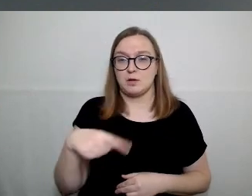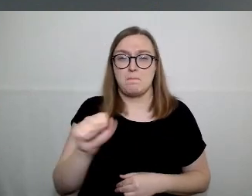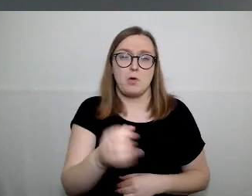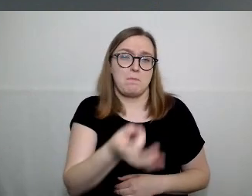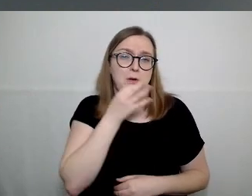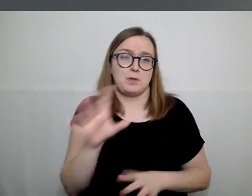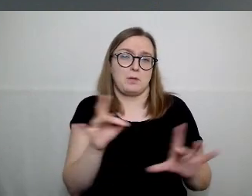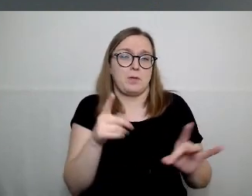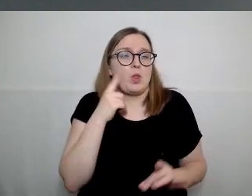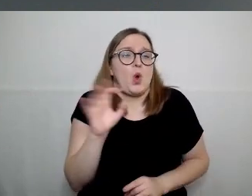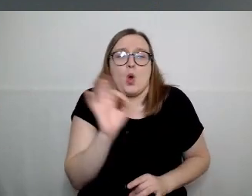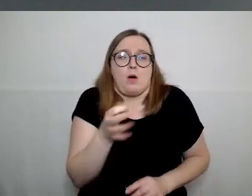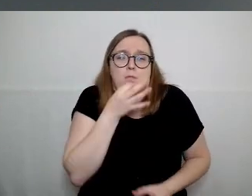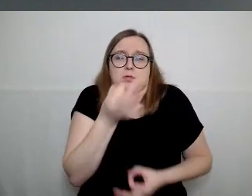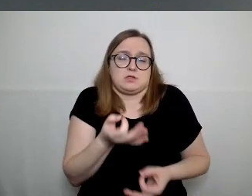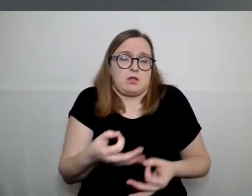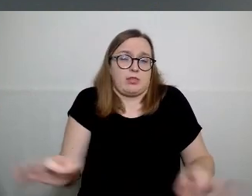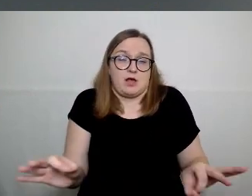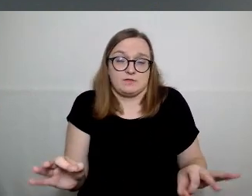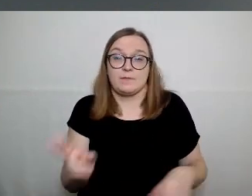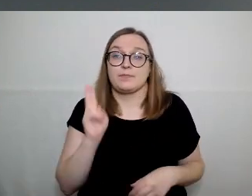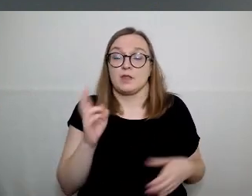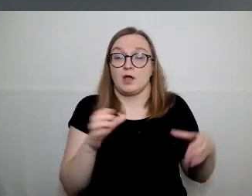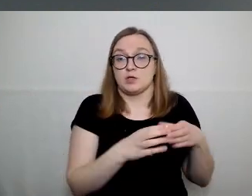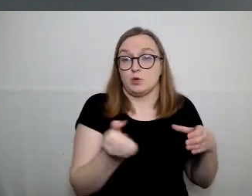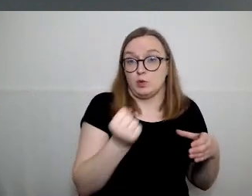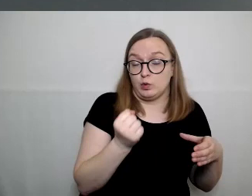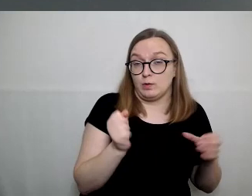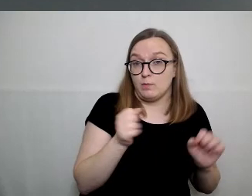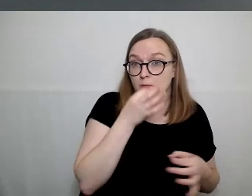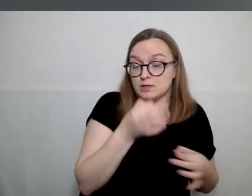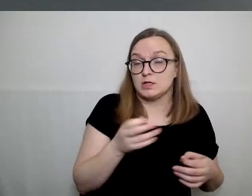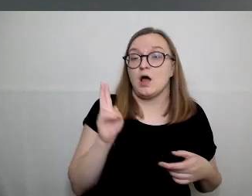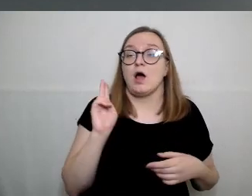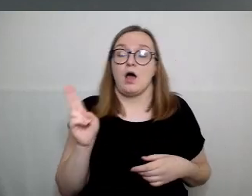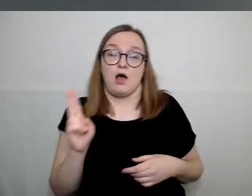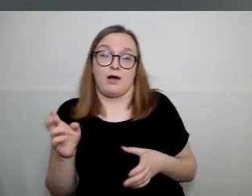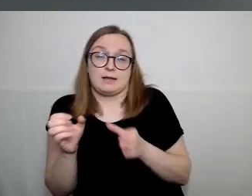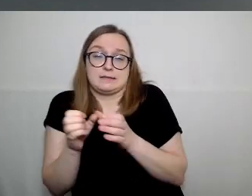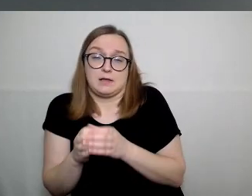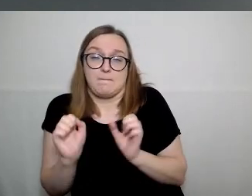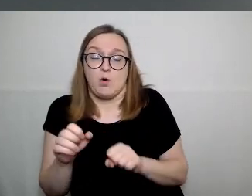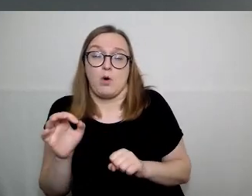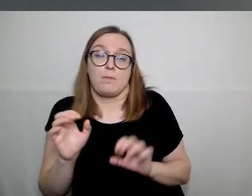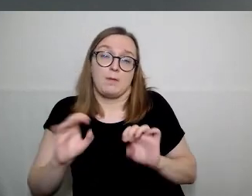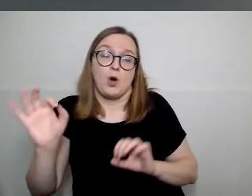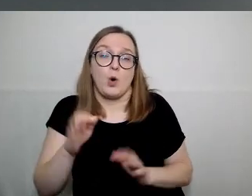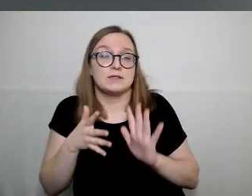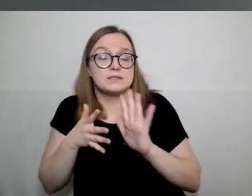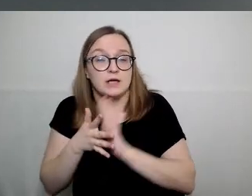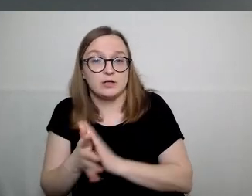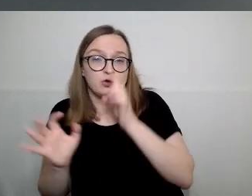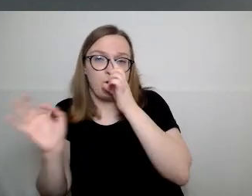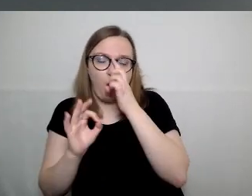kalbėkit. Tie, kurie nėra daugumoje, gal nori pakalbėti apie skaidrumą, galbūt nepotizmo apraiškas, kontrolę, savivaldybės įmonių,